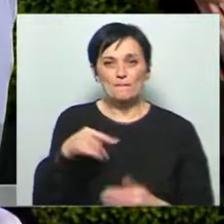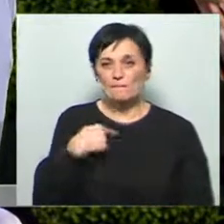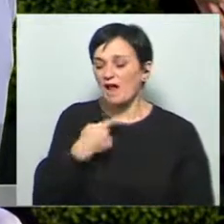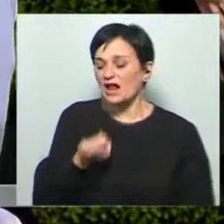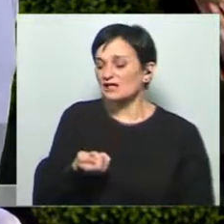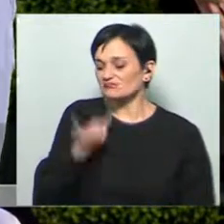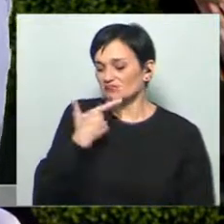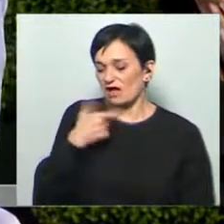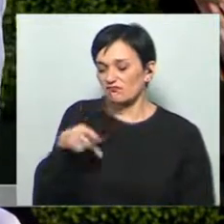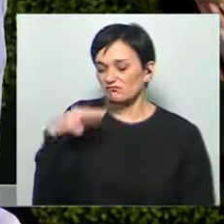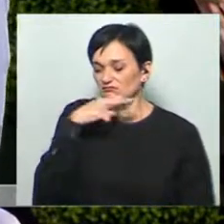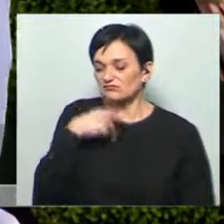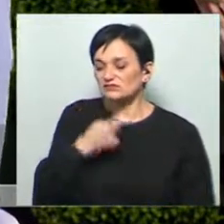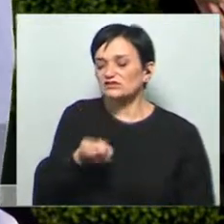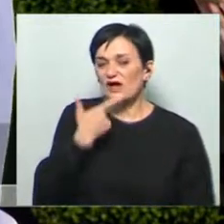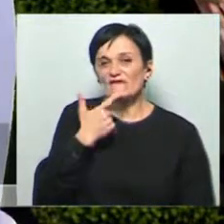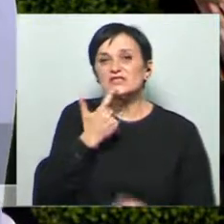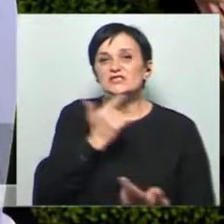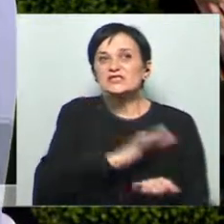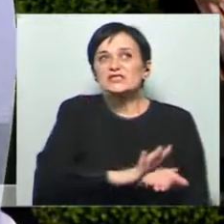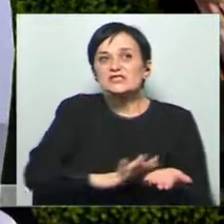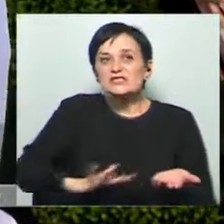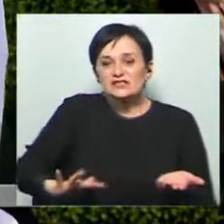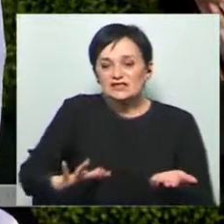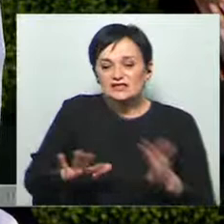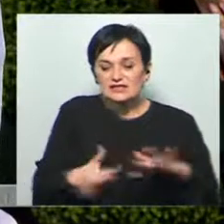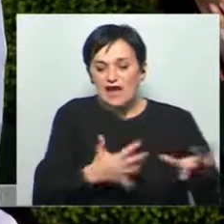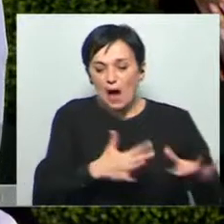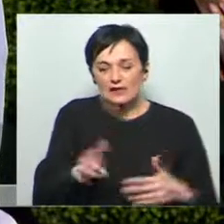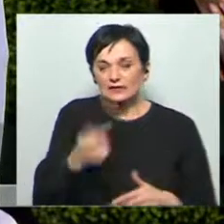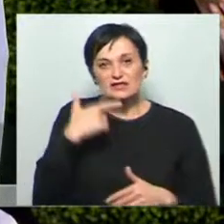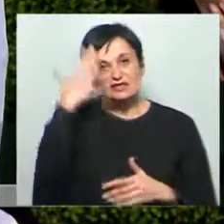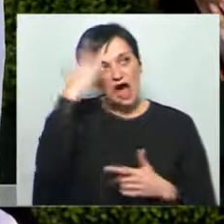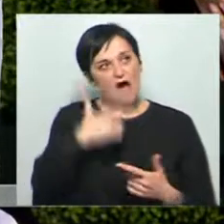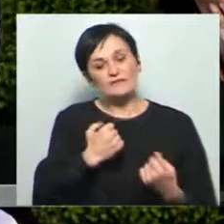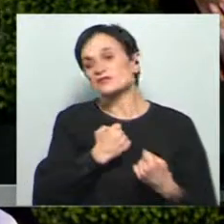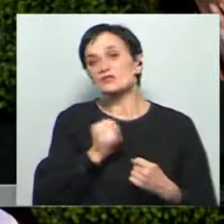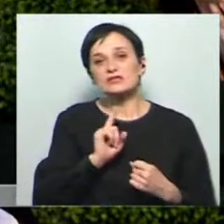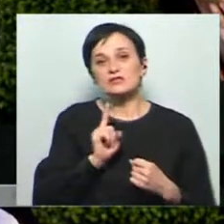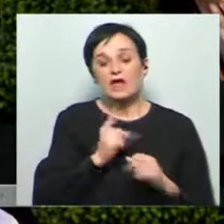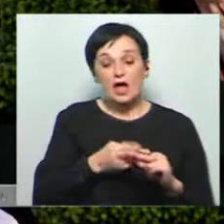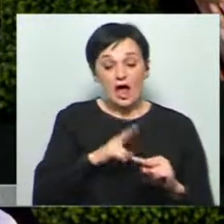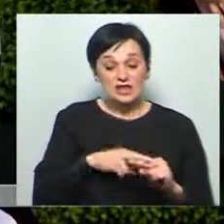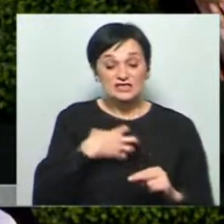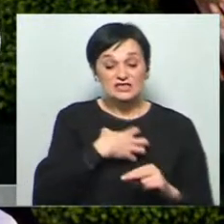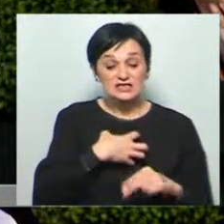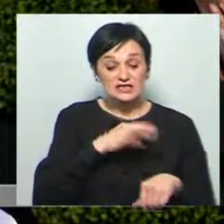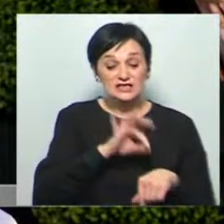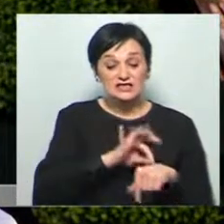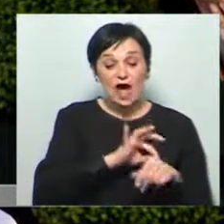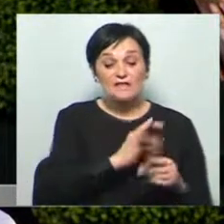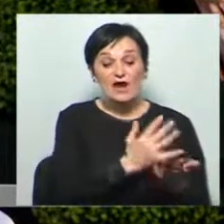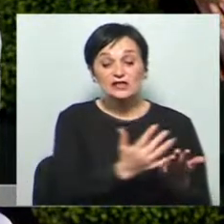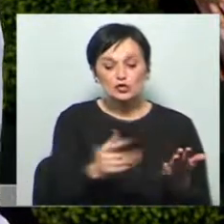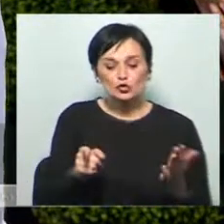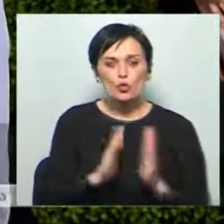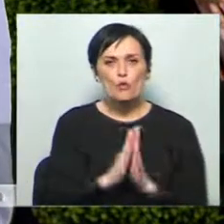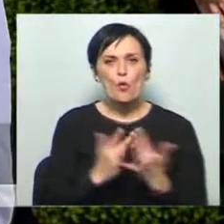სისხლის გამათხელებელს და თავს დავიცვა ამით. ასე რომ აი ეს ძირითადი ეს დაავადებებია, რომელიც